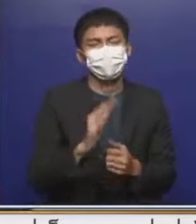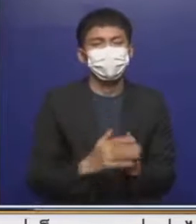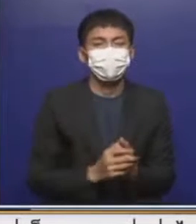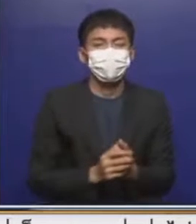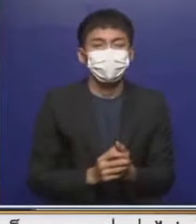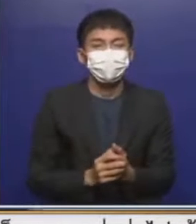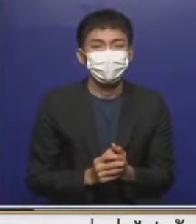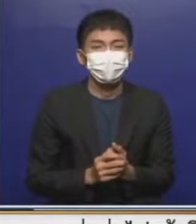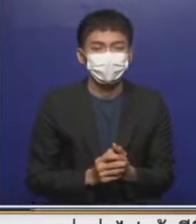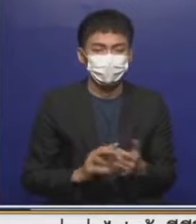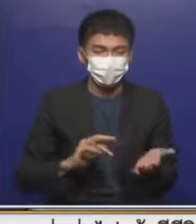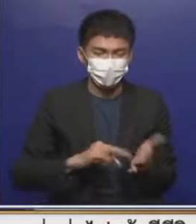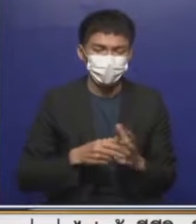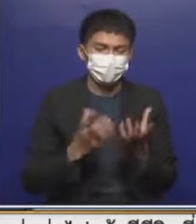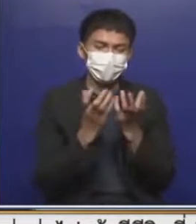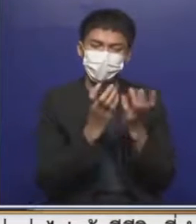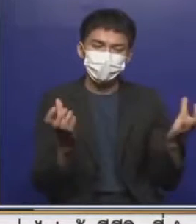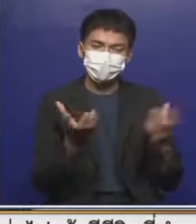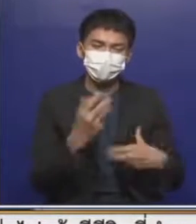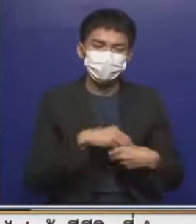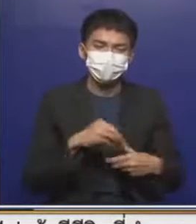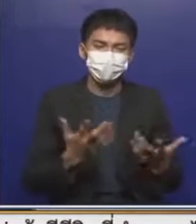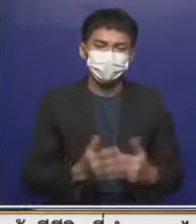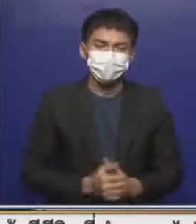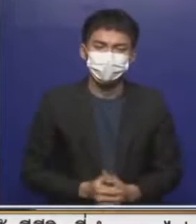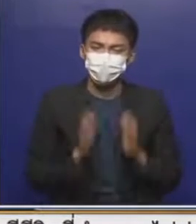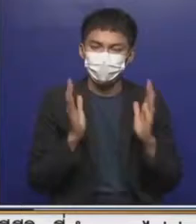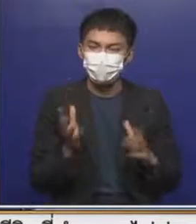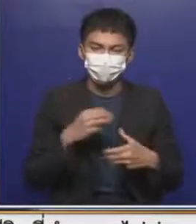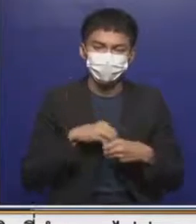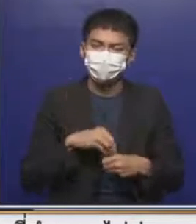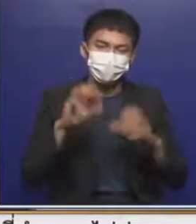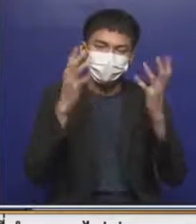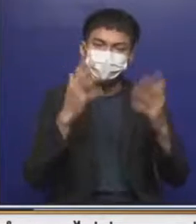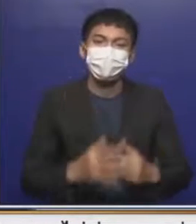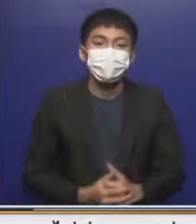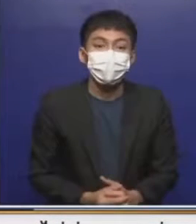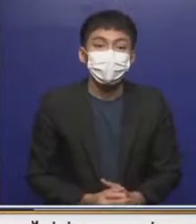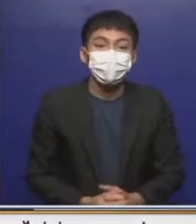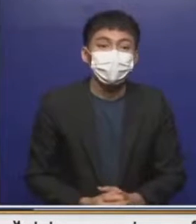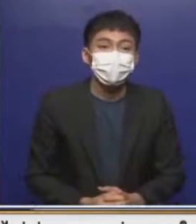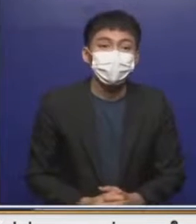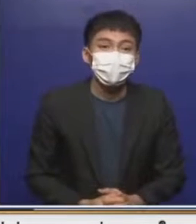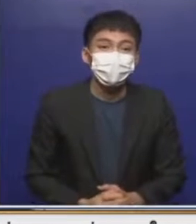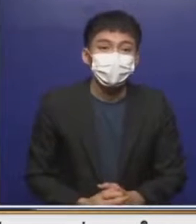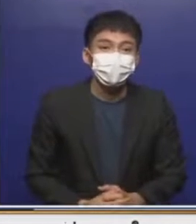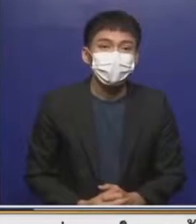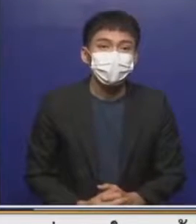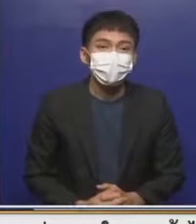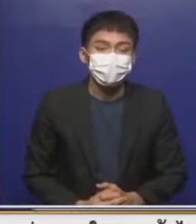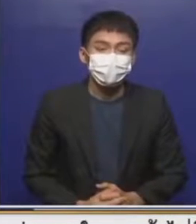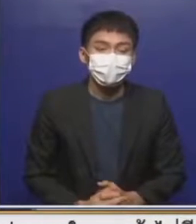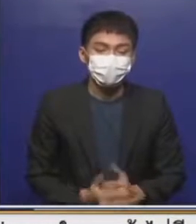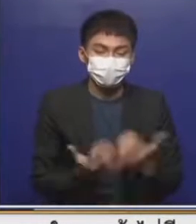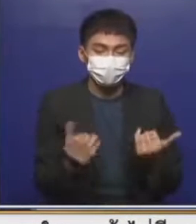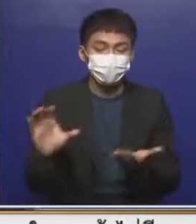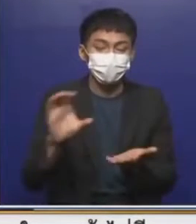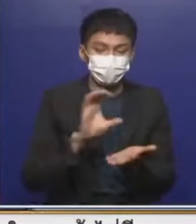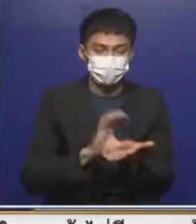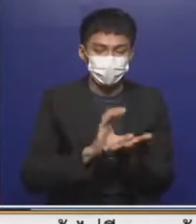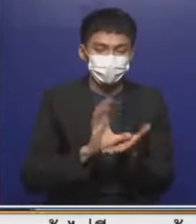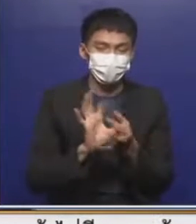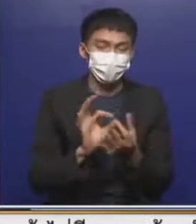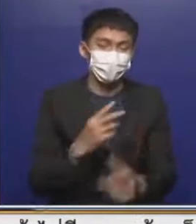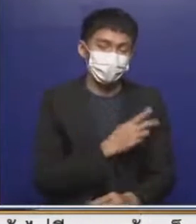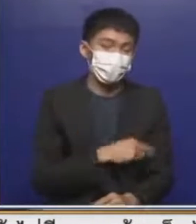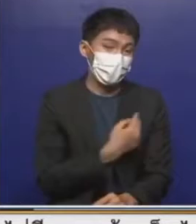้แต่มนุษยธรมและคามเปคนกยไม่มีท่านปทานครับพอมาดูงบที่เกี่วของกัสุขภาพและชี